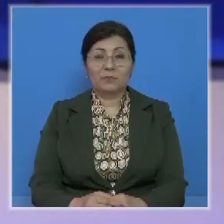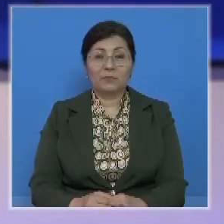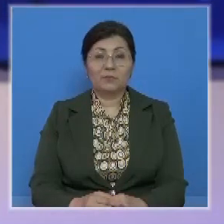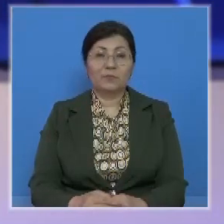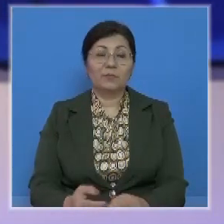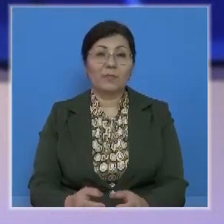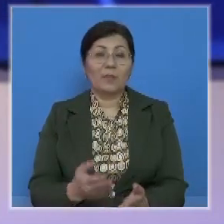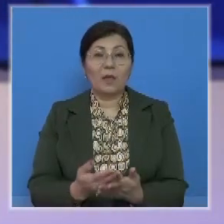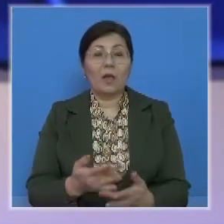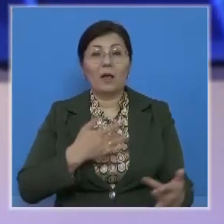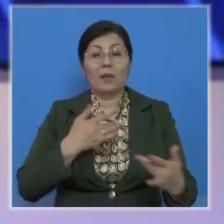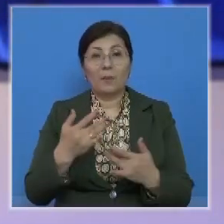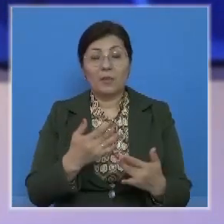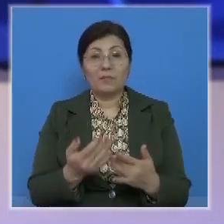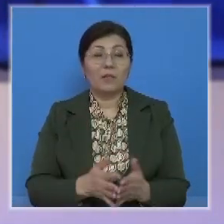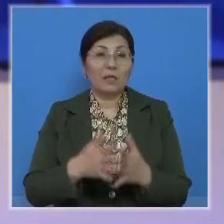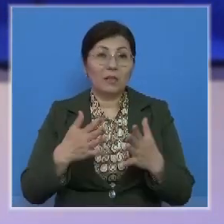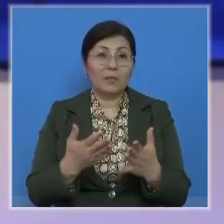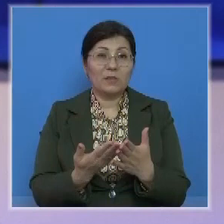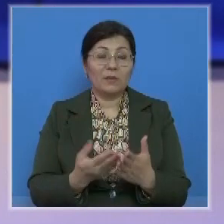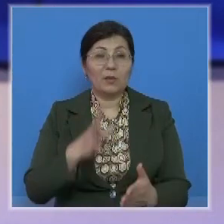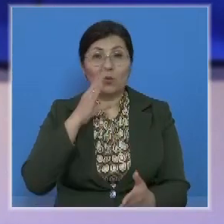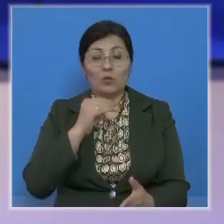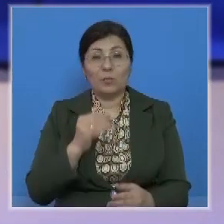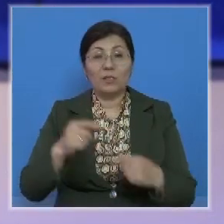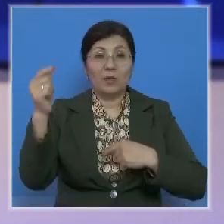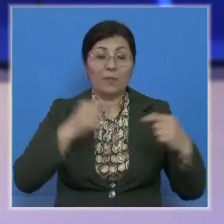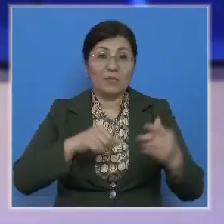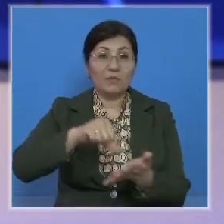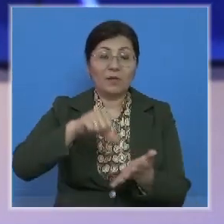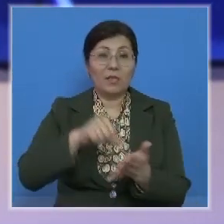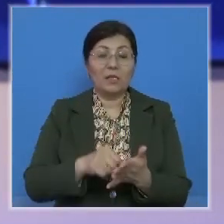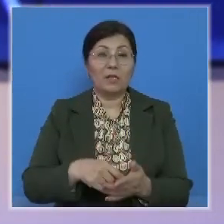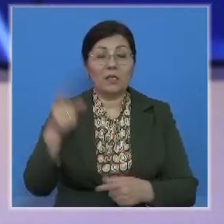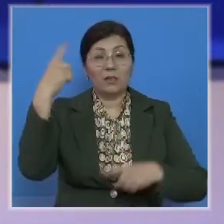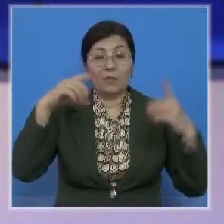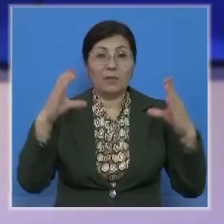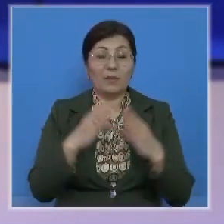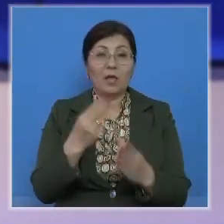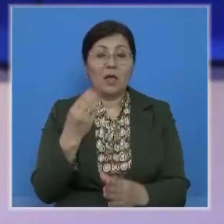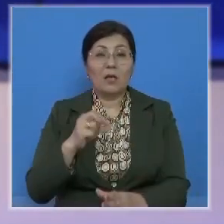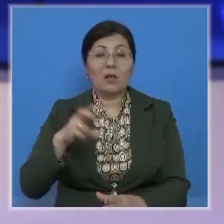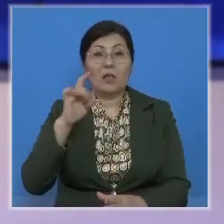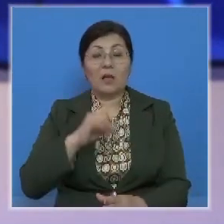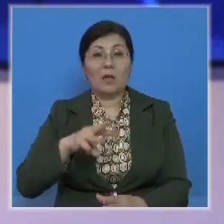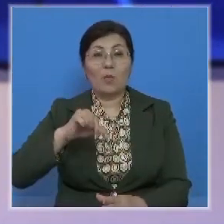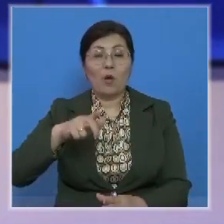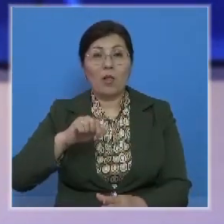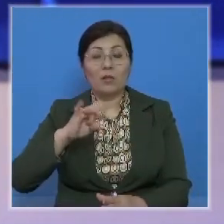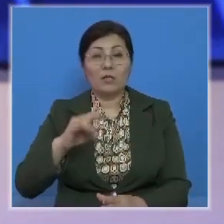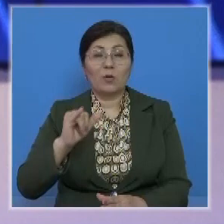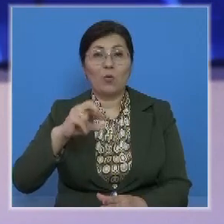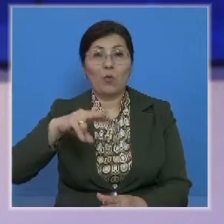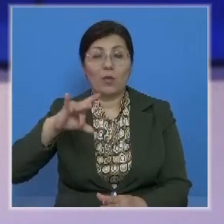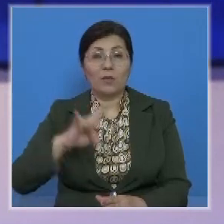Потенциал народных театров региона крайне высок. Особенно успешно на фестивалях выступают творческие коллективы Шалкарского, Мугалжарского, Уилского районов.